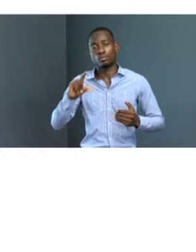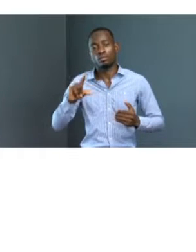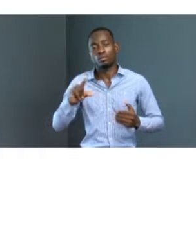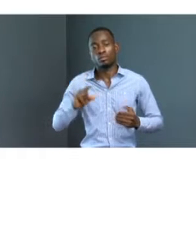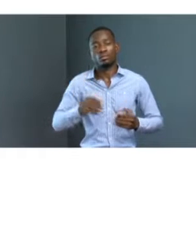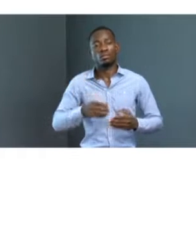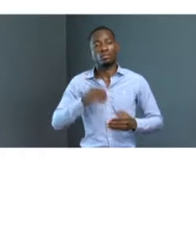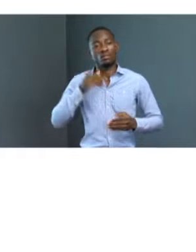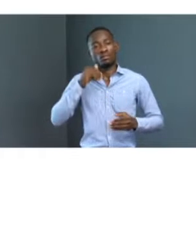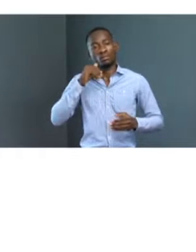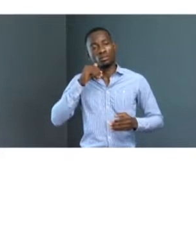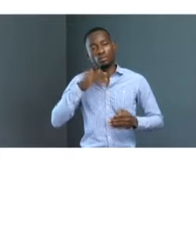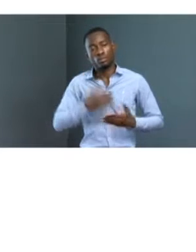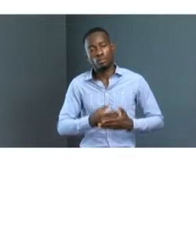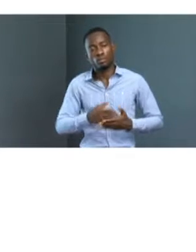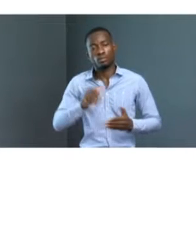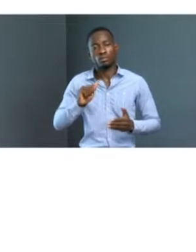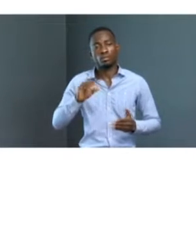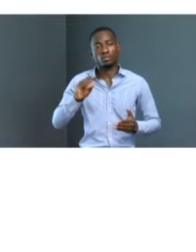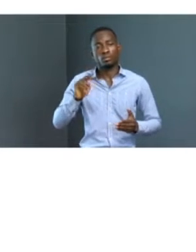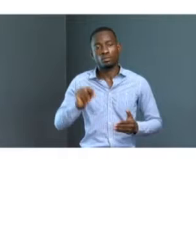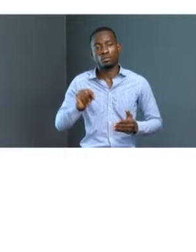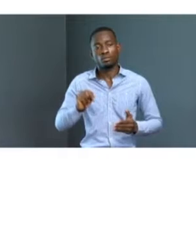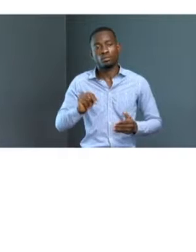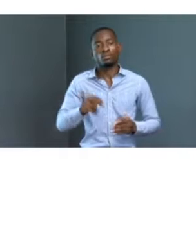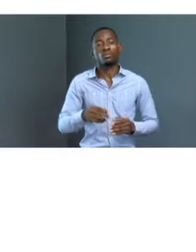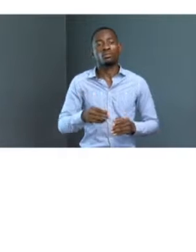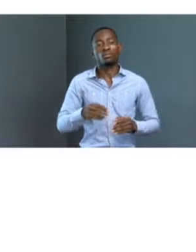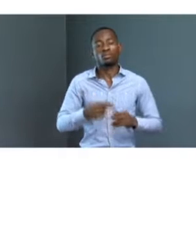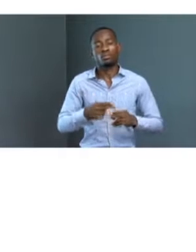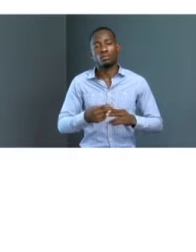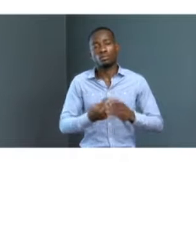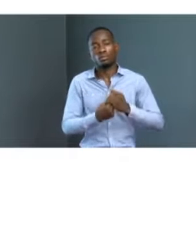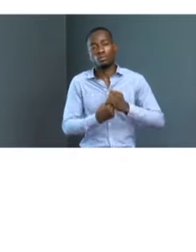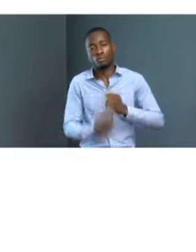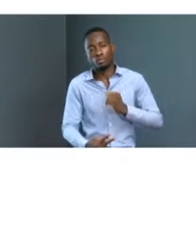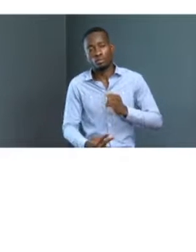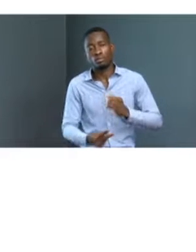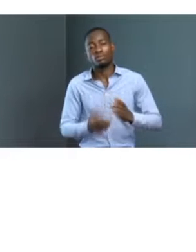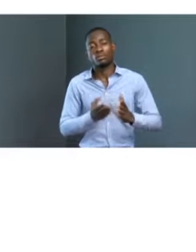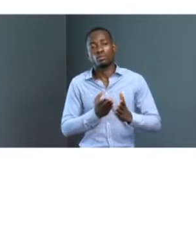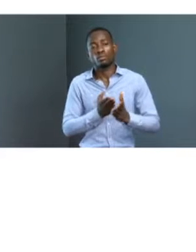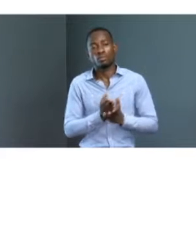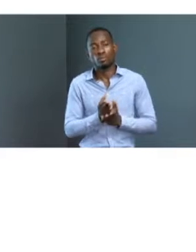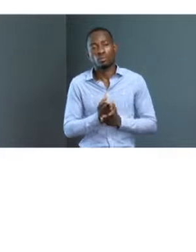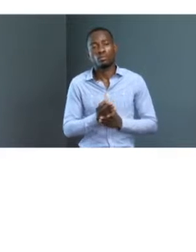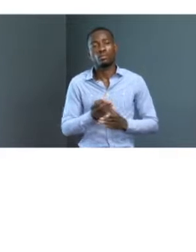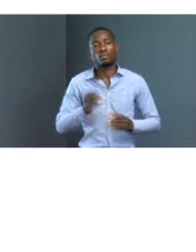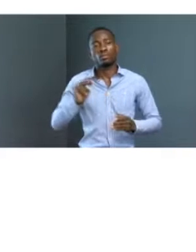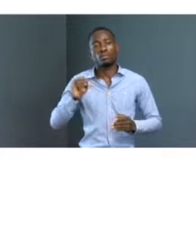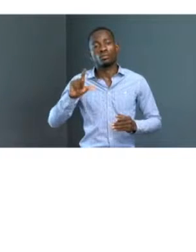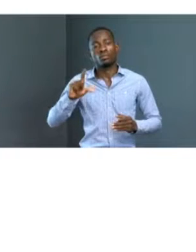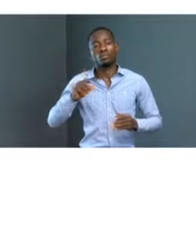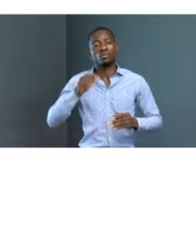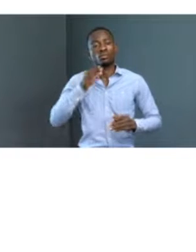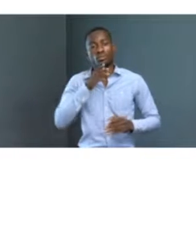ça que nous appelons la duplication. Deux molécules filles d'ADN à partir de la molécule mère d'ADN. Et vous